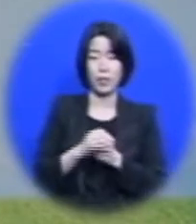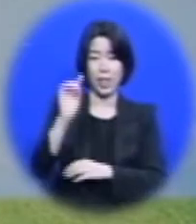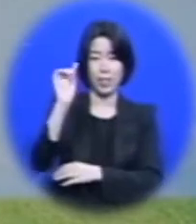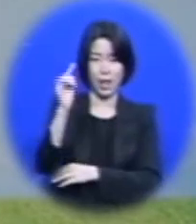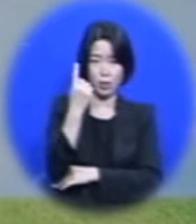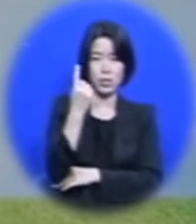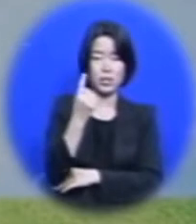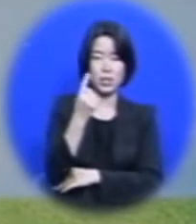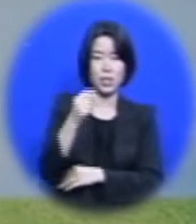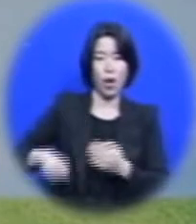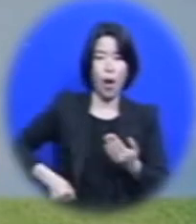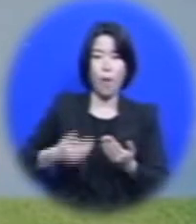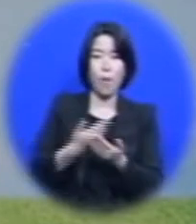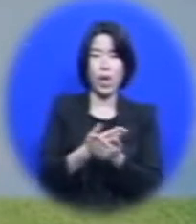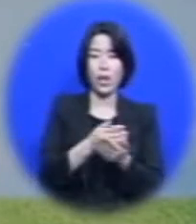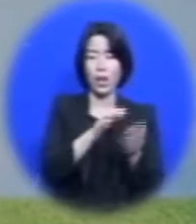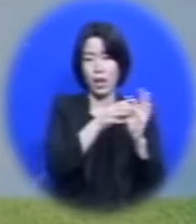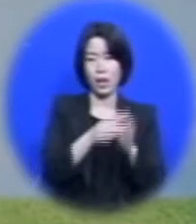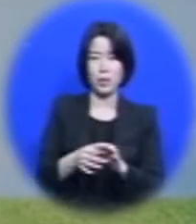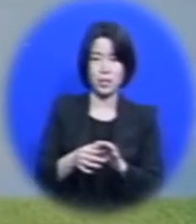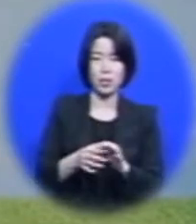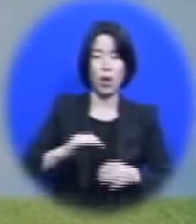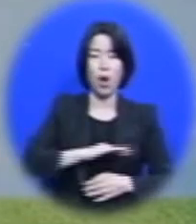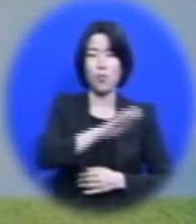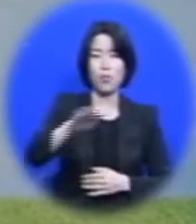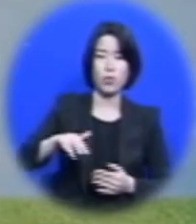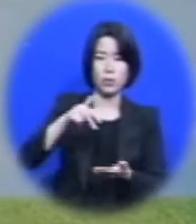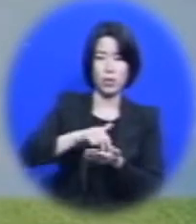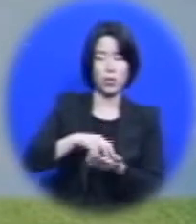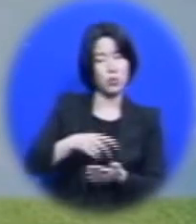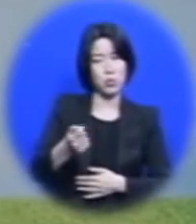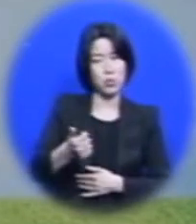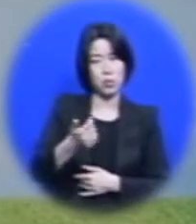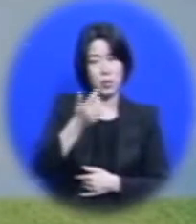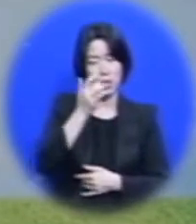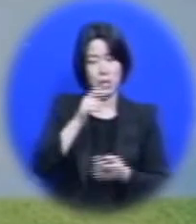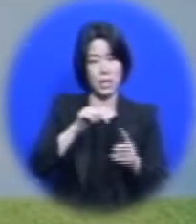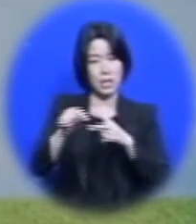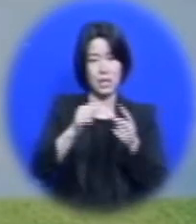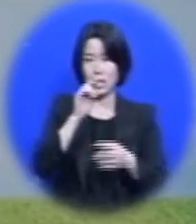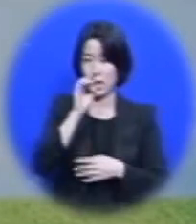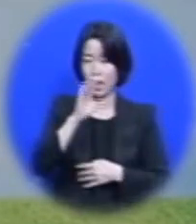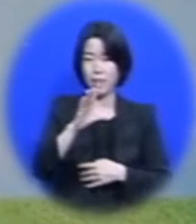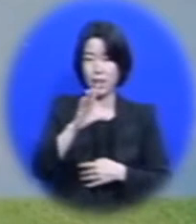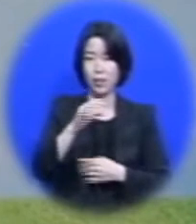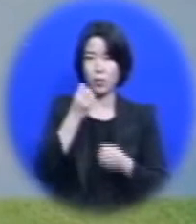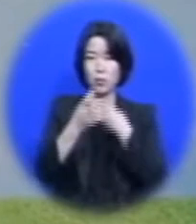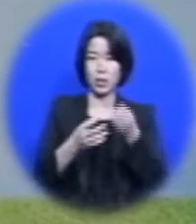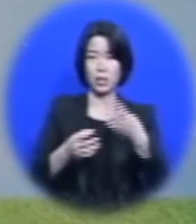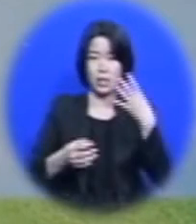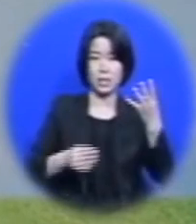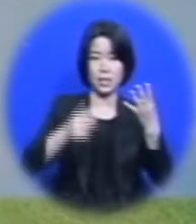다윗이 회개하면서 우리로서는 조금 이해가 안 되는 고백을 4절에서